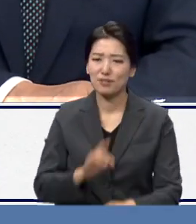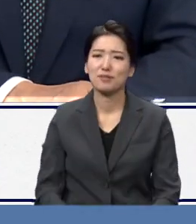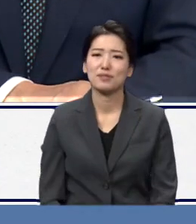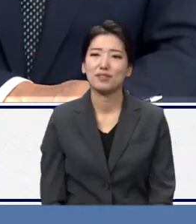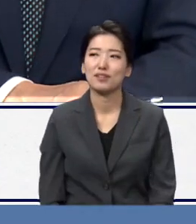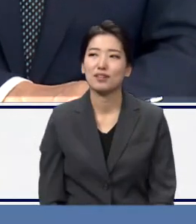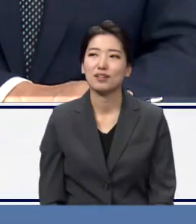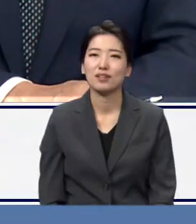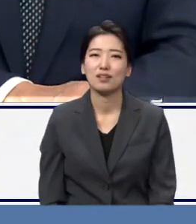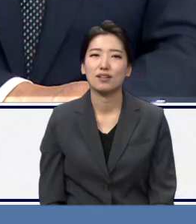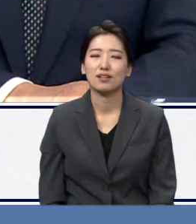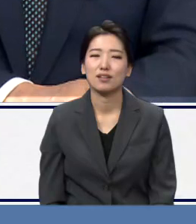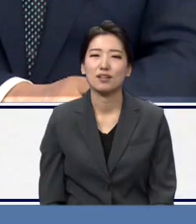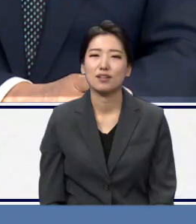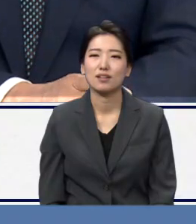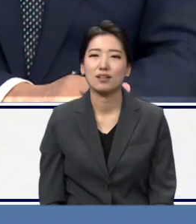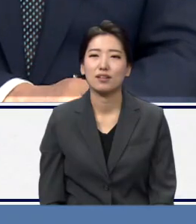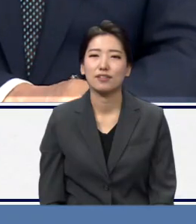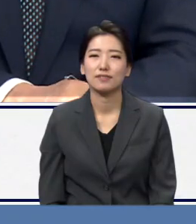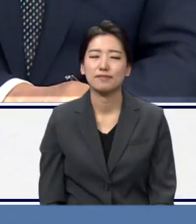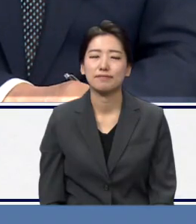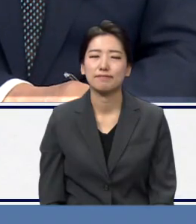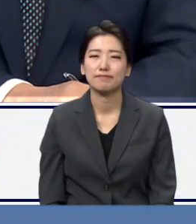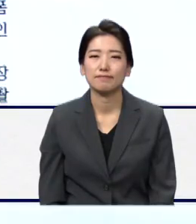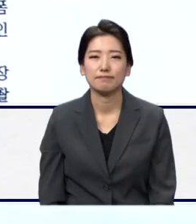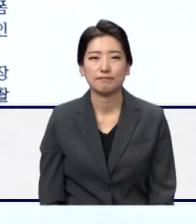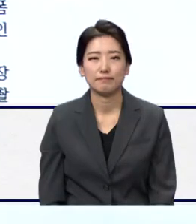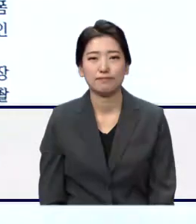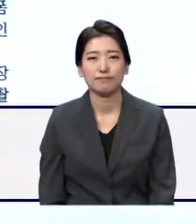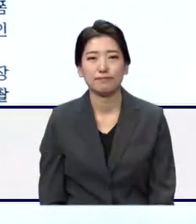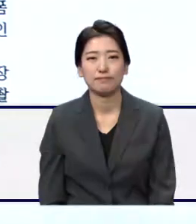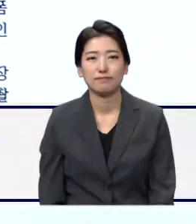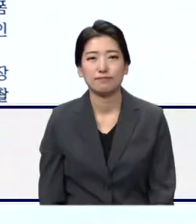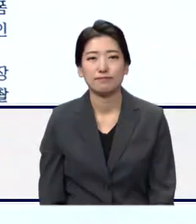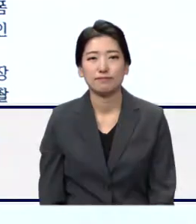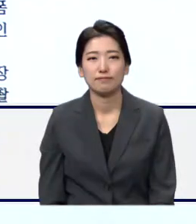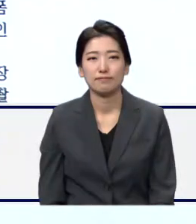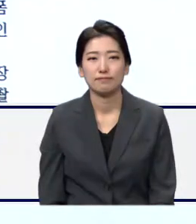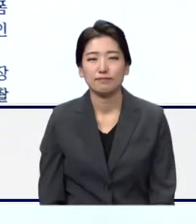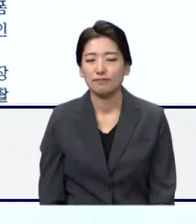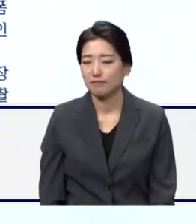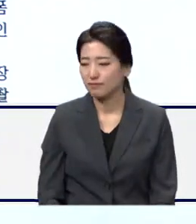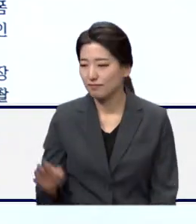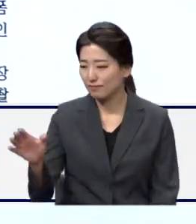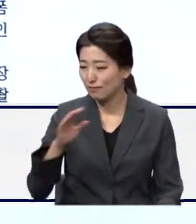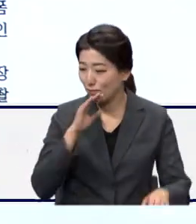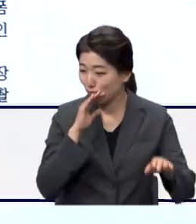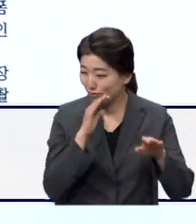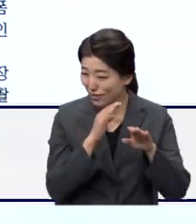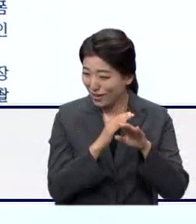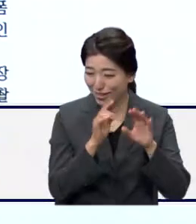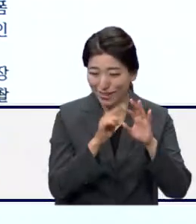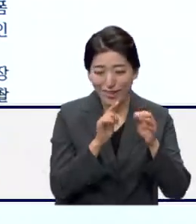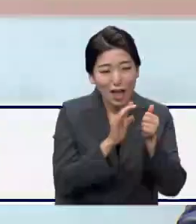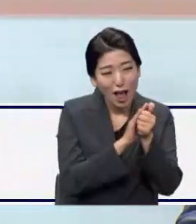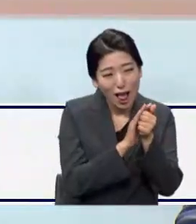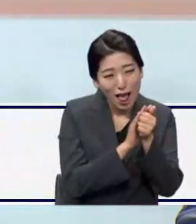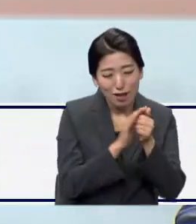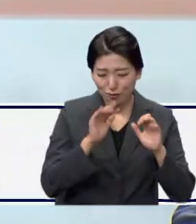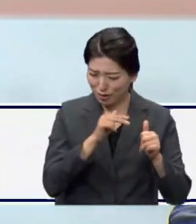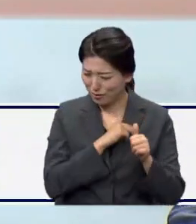적지 않다는 거 그게 비극이네 김상일 위원님 미화하려는 사람들이 누군지는 잘